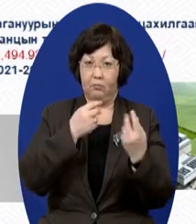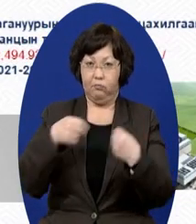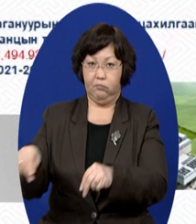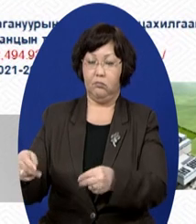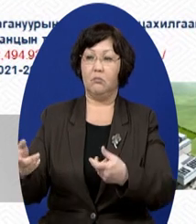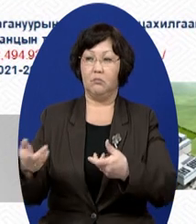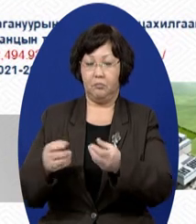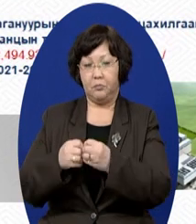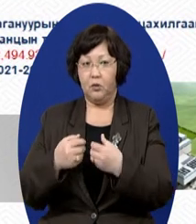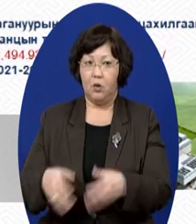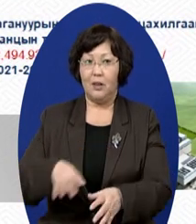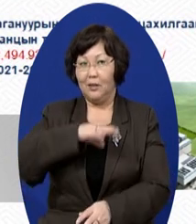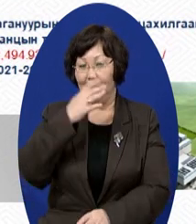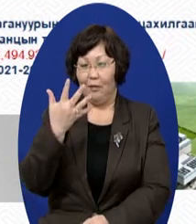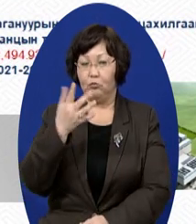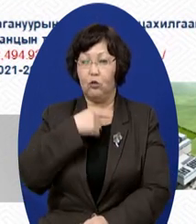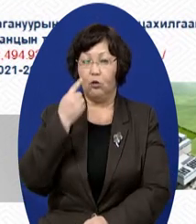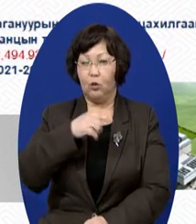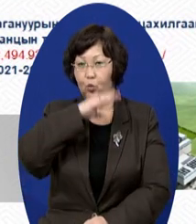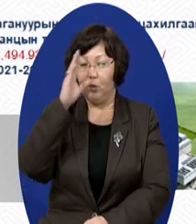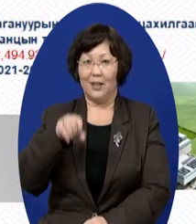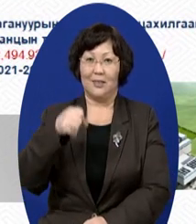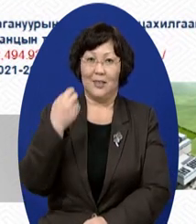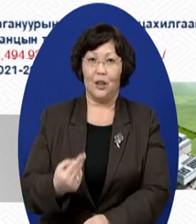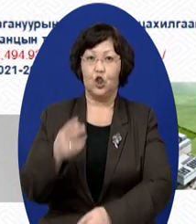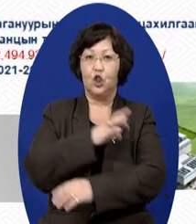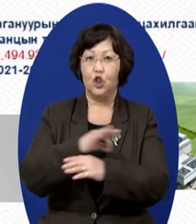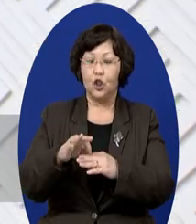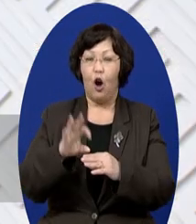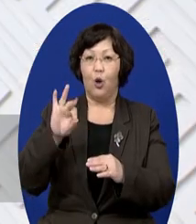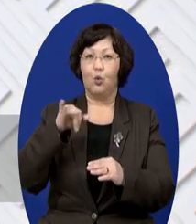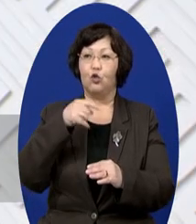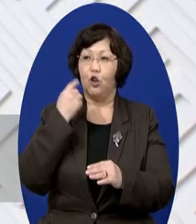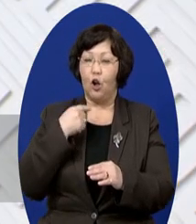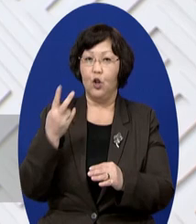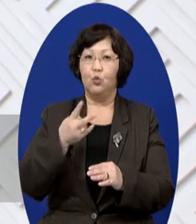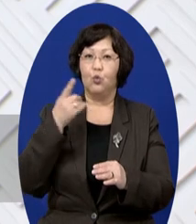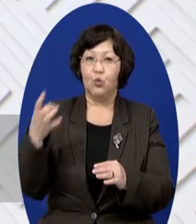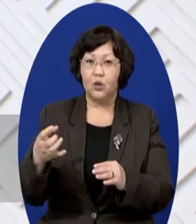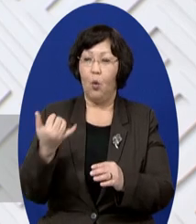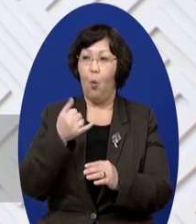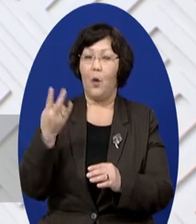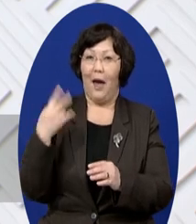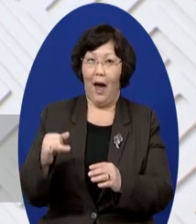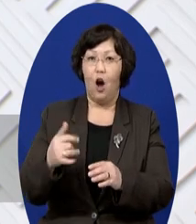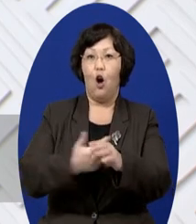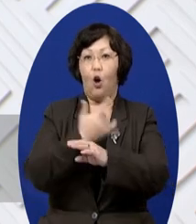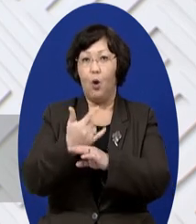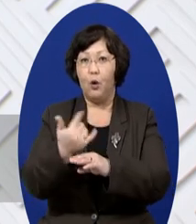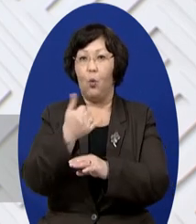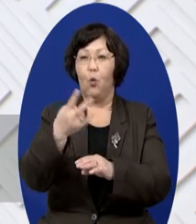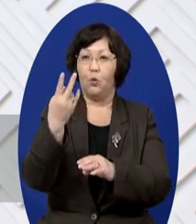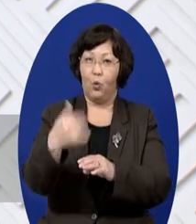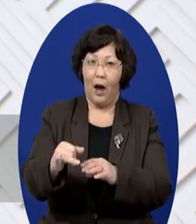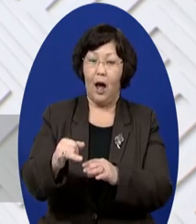5-7 дулааны цахилгаан станцын төсөл байгаа. За энэ бол Оюутлогоон Уурхай болон Өмнөд Говийн бүсийн Уул Орхай ордуудын